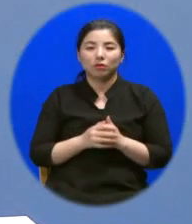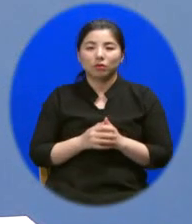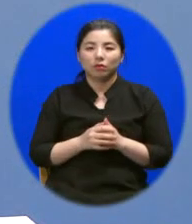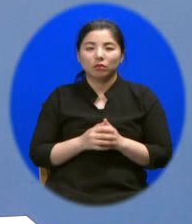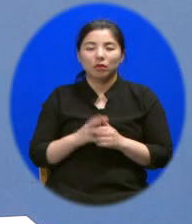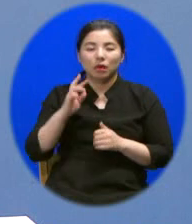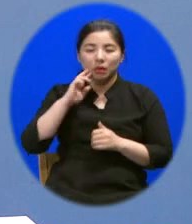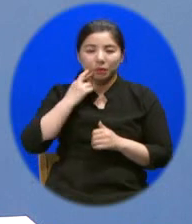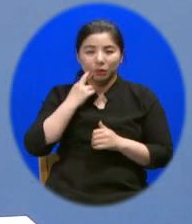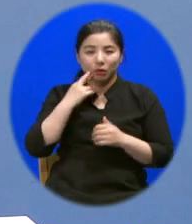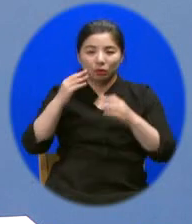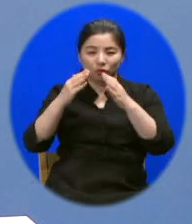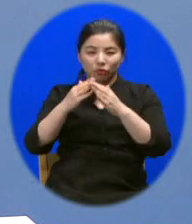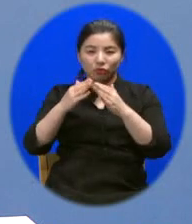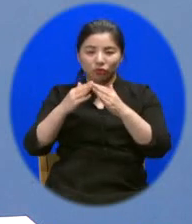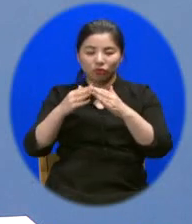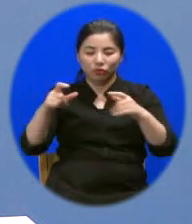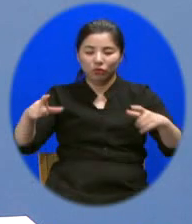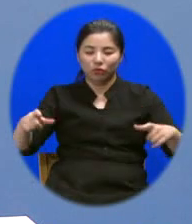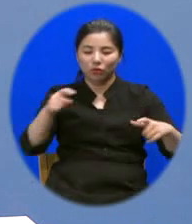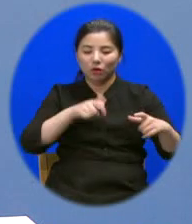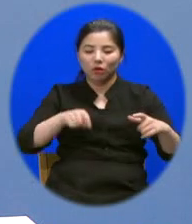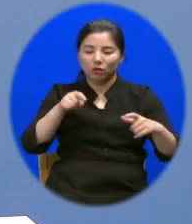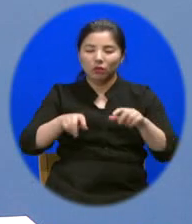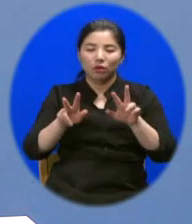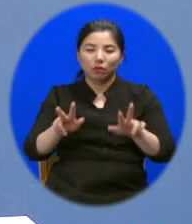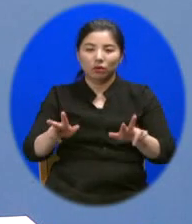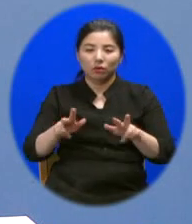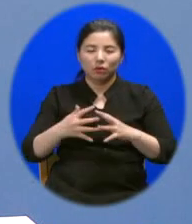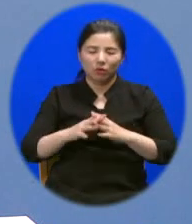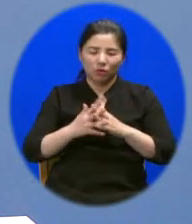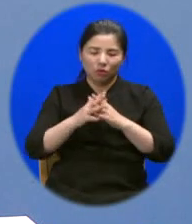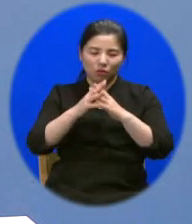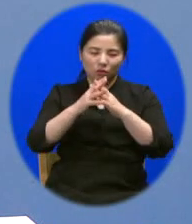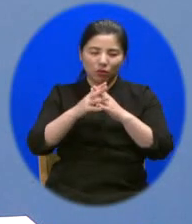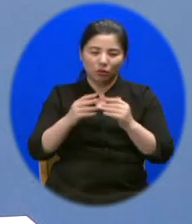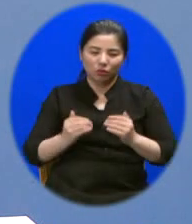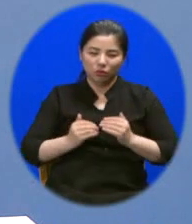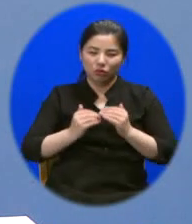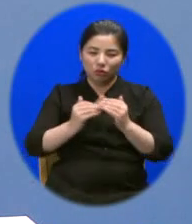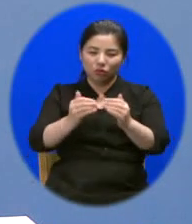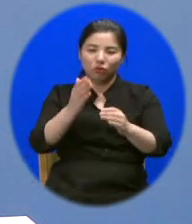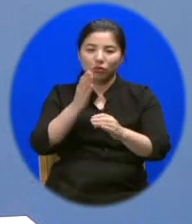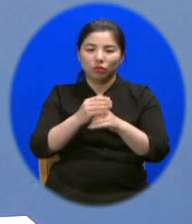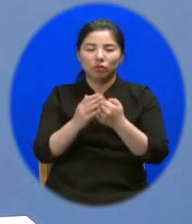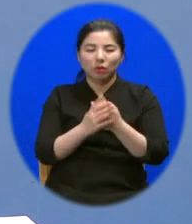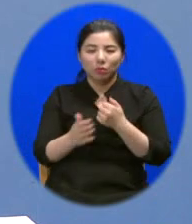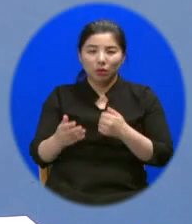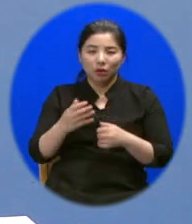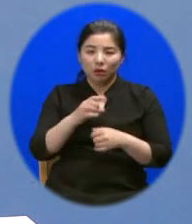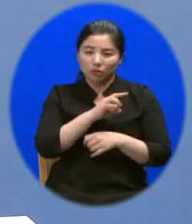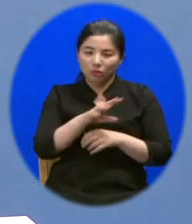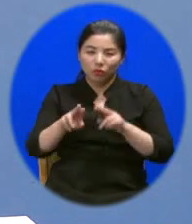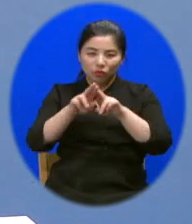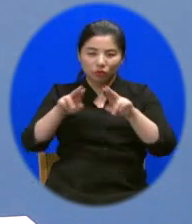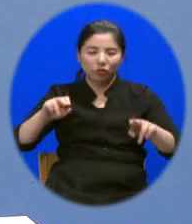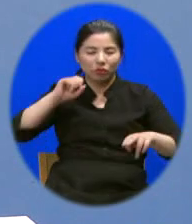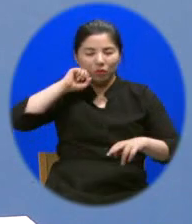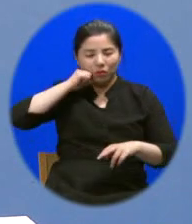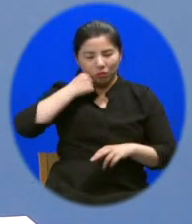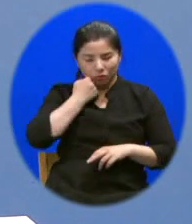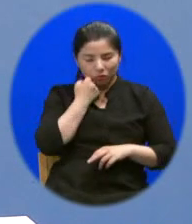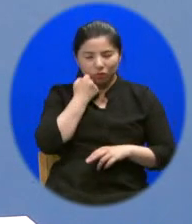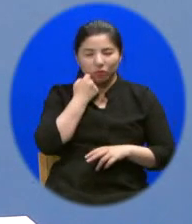엄 성분에서 지금 상당히 그 건립 과정에 절차가 진행이 되 있어서 일방적으로 치사 하기 어려운 과정으로